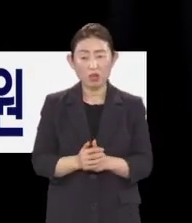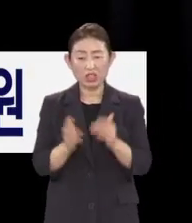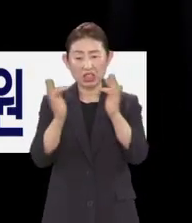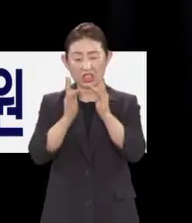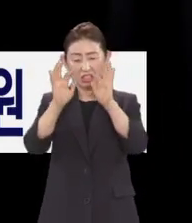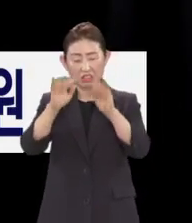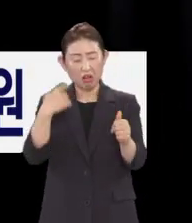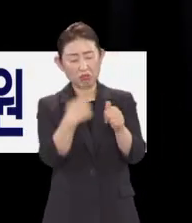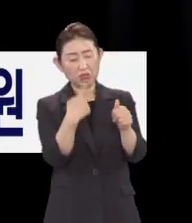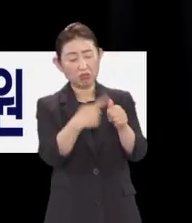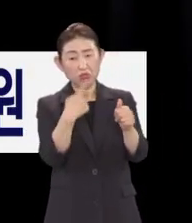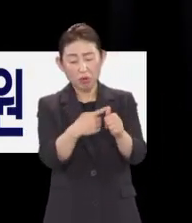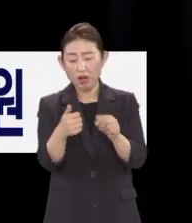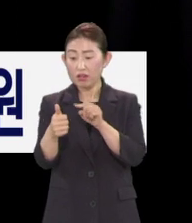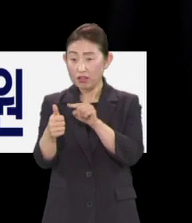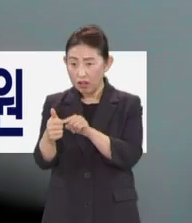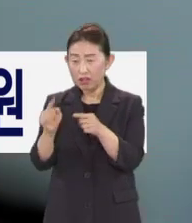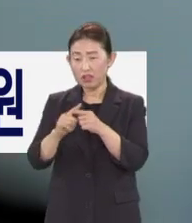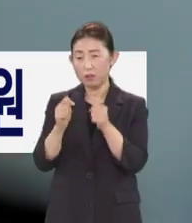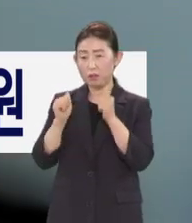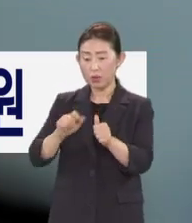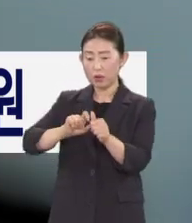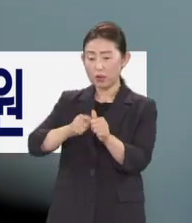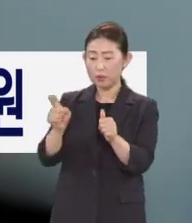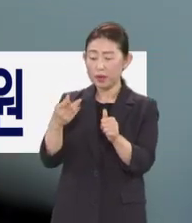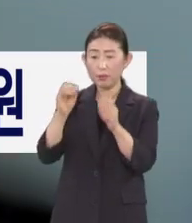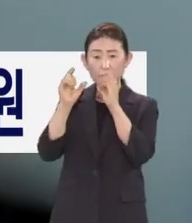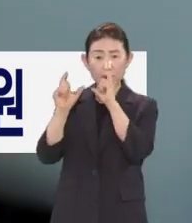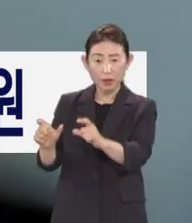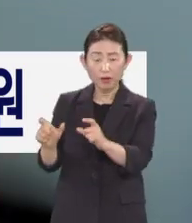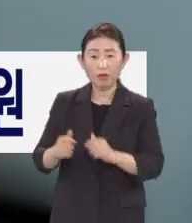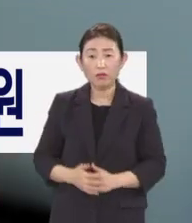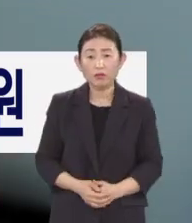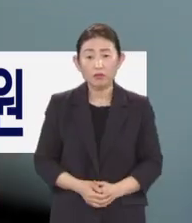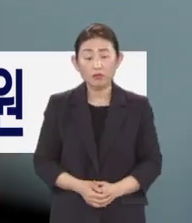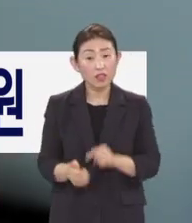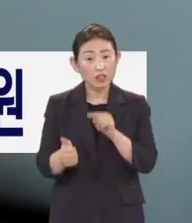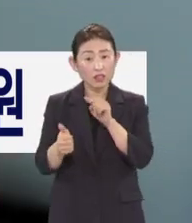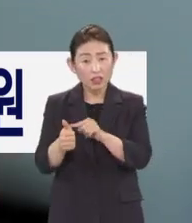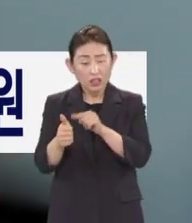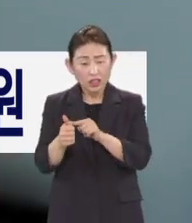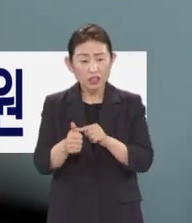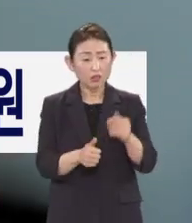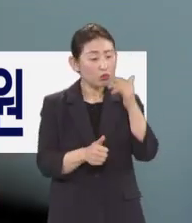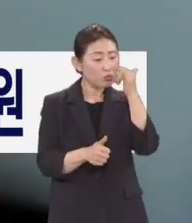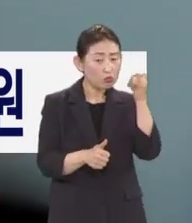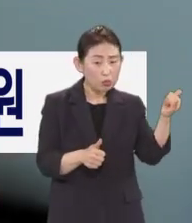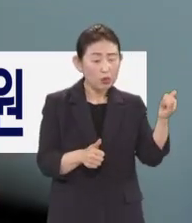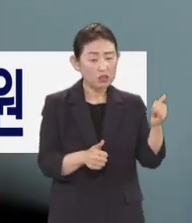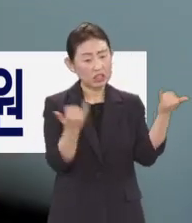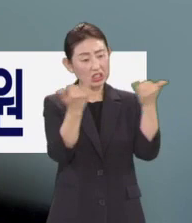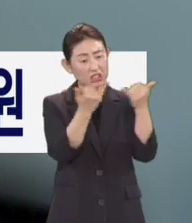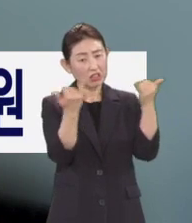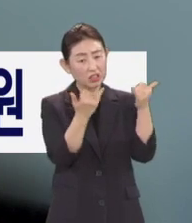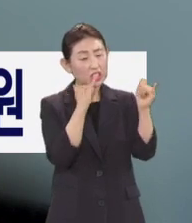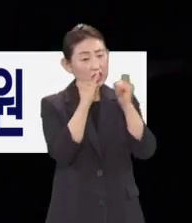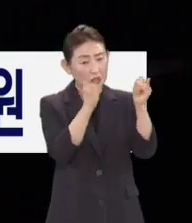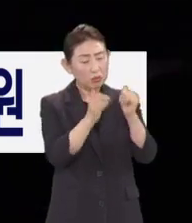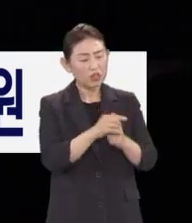댓글로 모욕한 누리꾼 A씨에게 법원이 벌금 100만 원을 선고했습니다. A씨는 김군 부모의 인터뷰 기사에